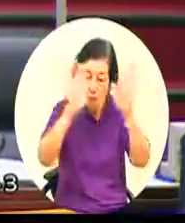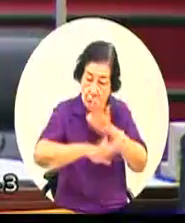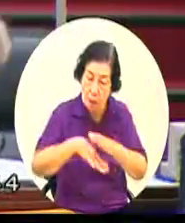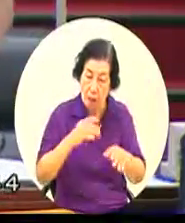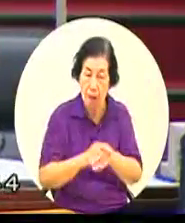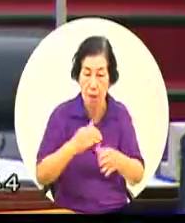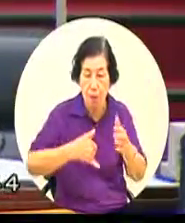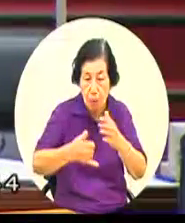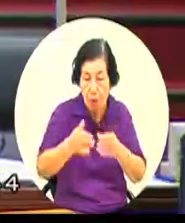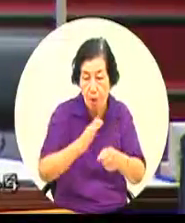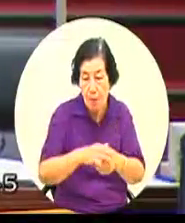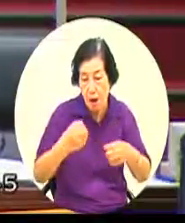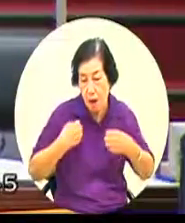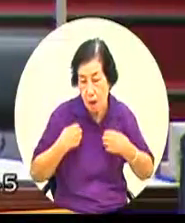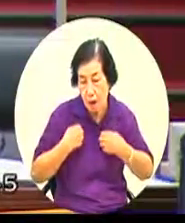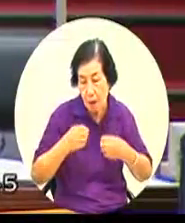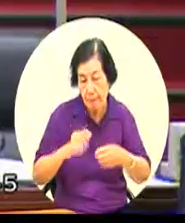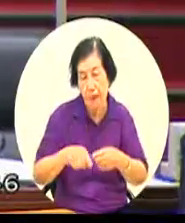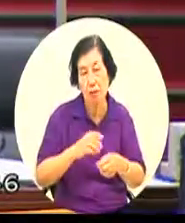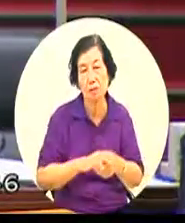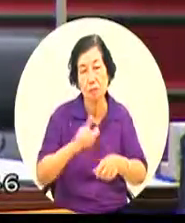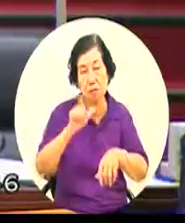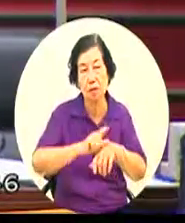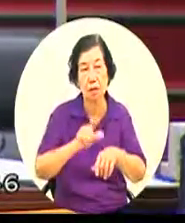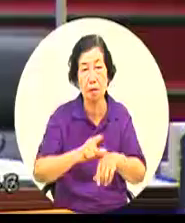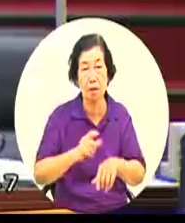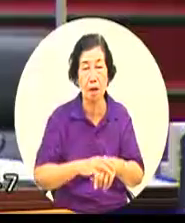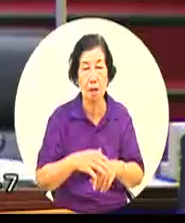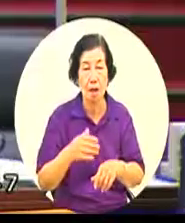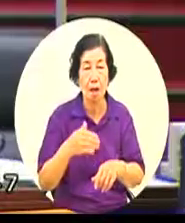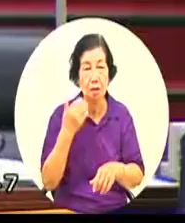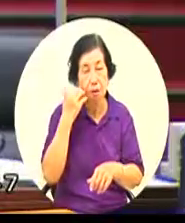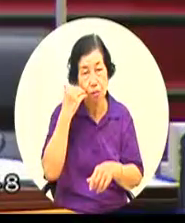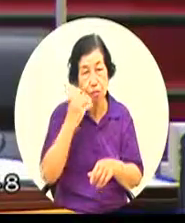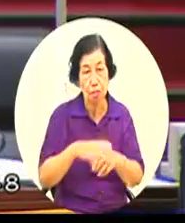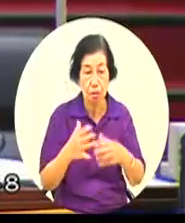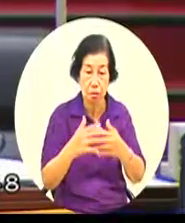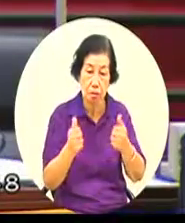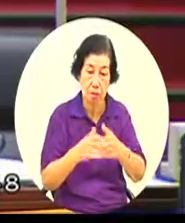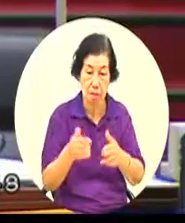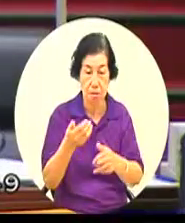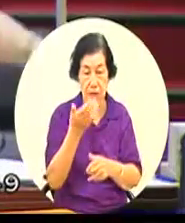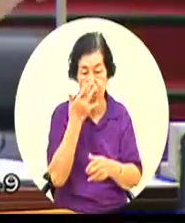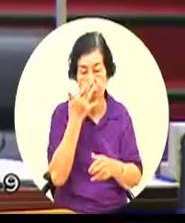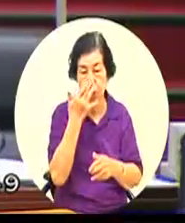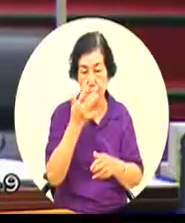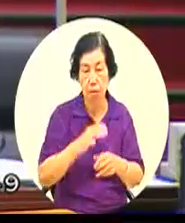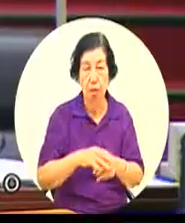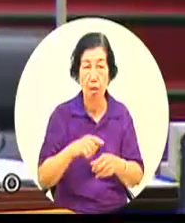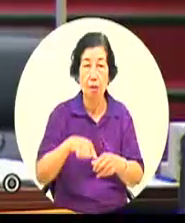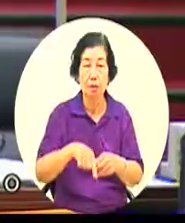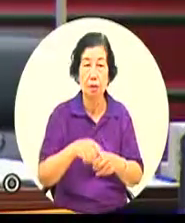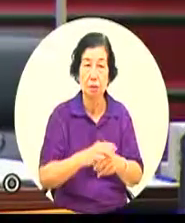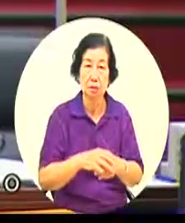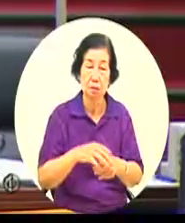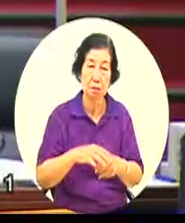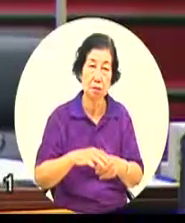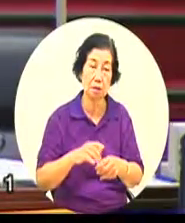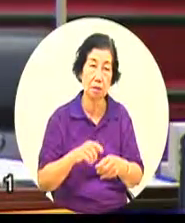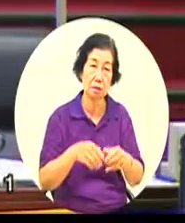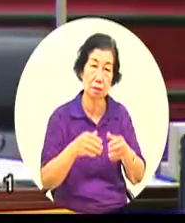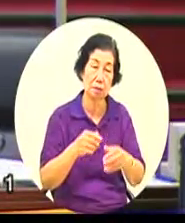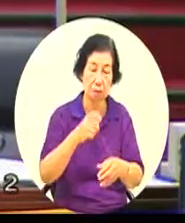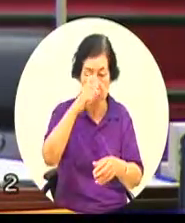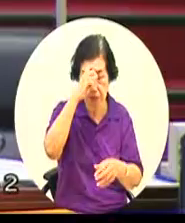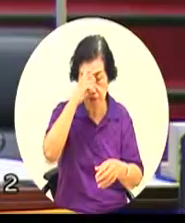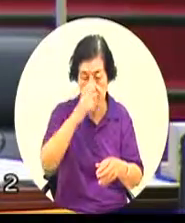如果我听不懂，我可不可以叫老师，不好意思，你重新讲一遍，刚刚我没听懂，可以这样吗？那么多学生，你怎么可以叫老师